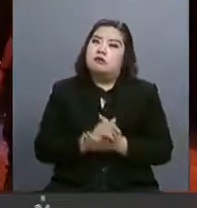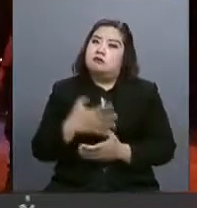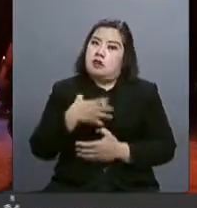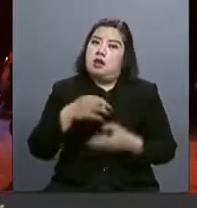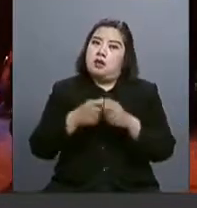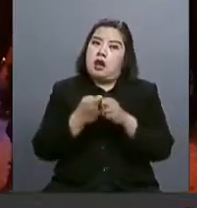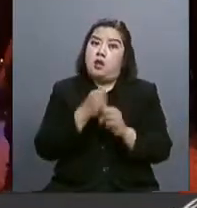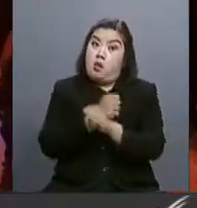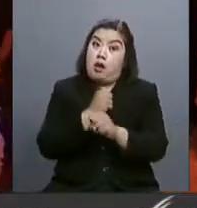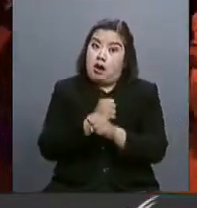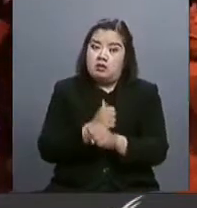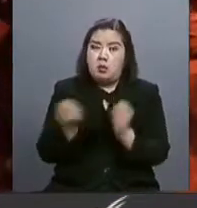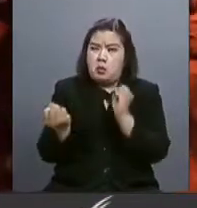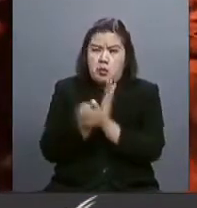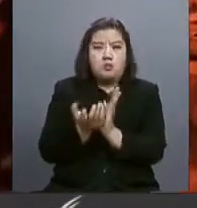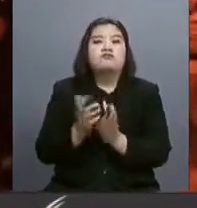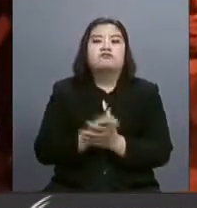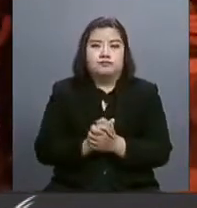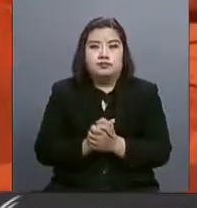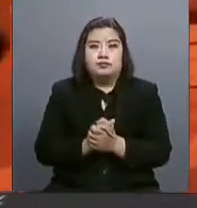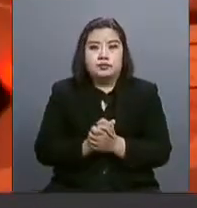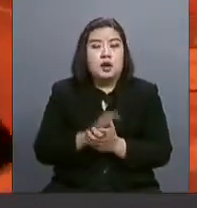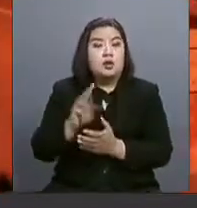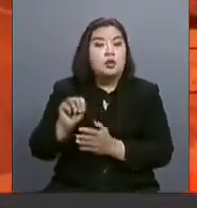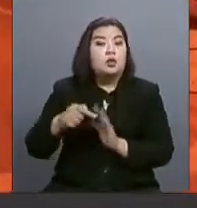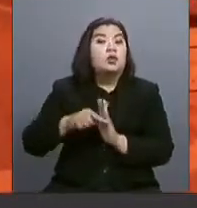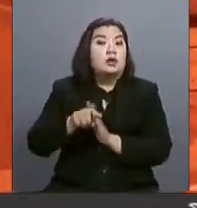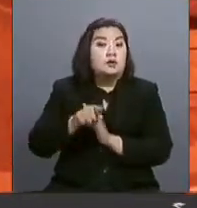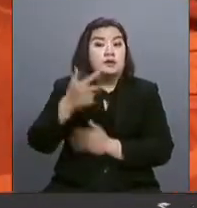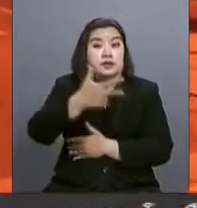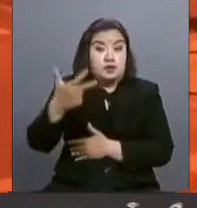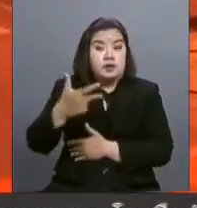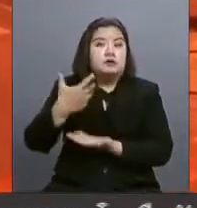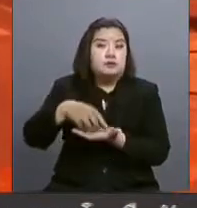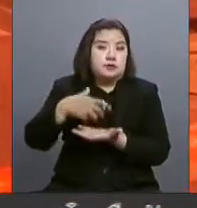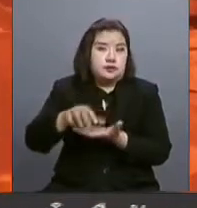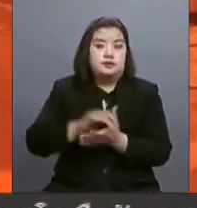3จังหวัดชายแดนภาคใต้ดวงทิพย์เยี่ยมพบไทย PBS รายงาน